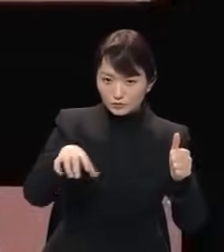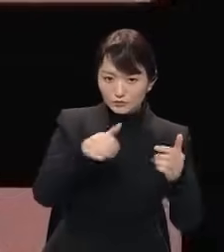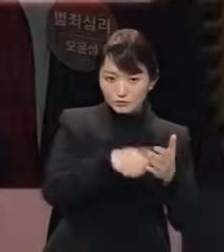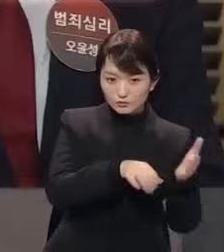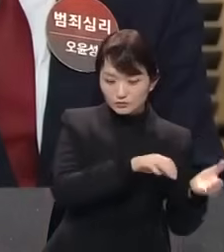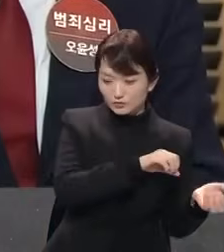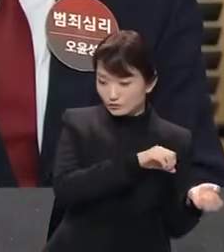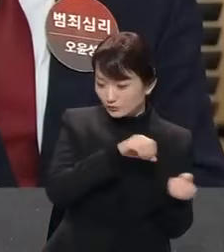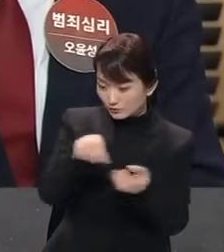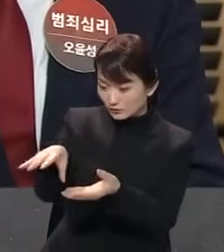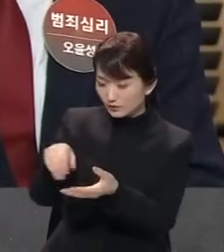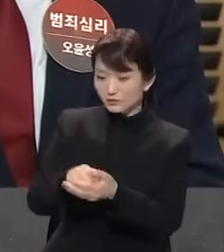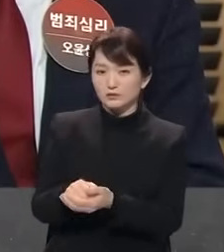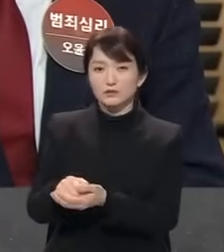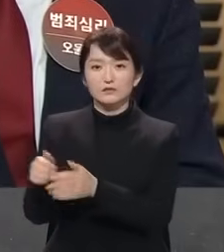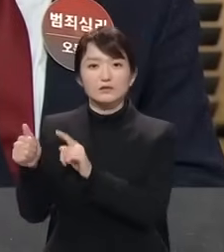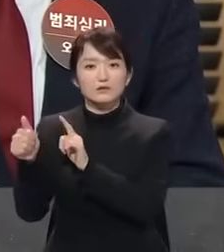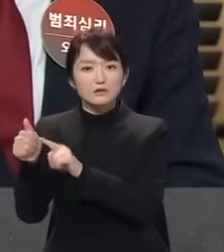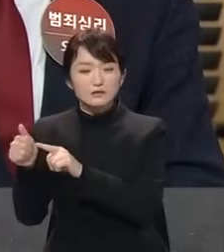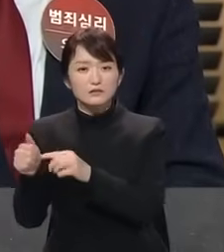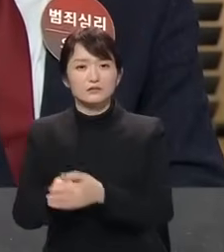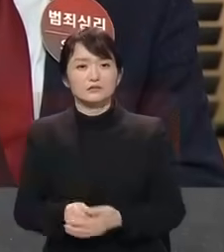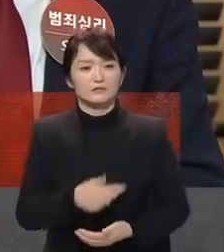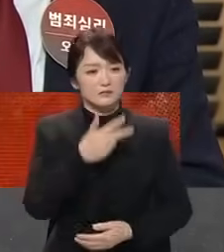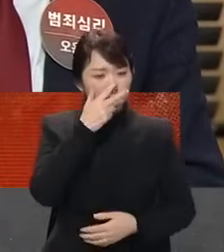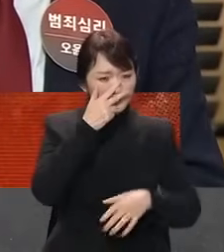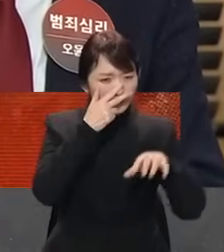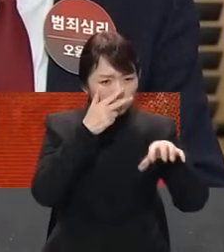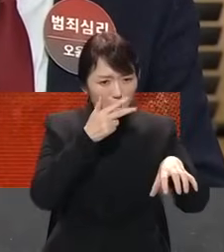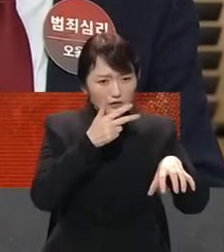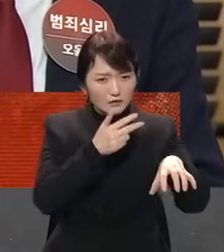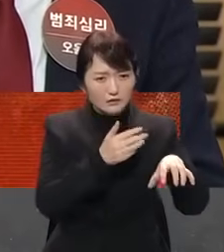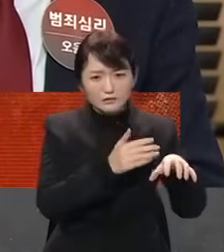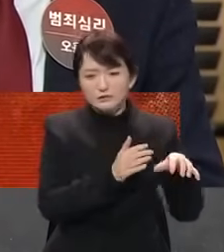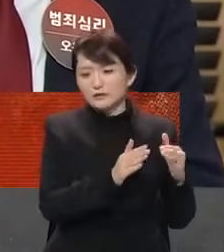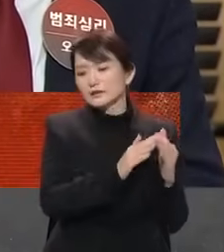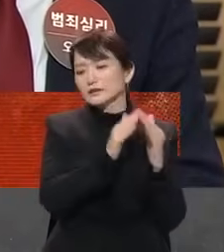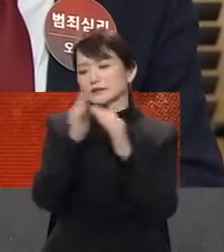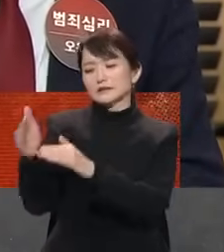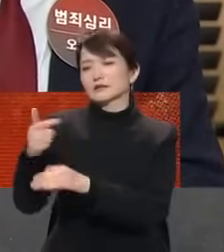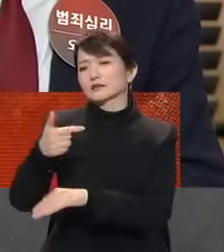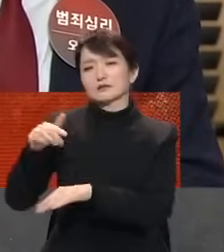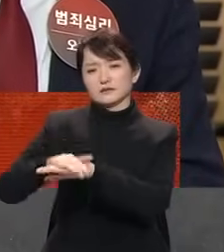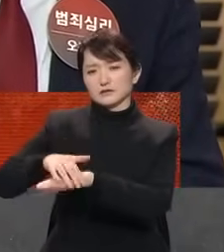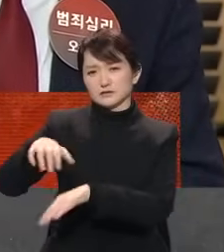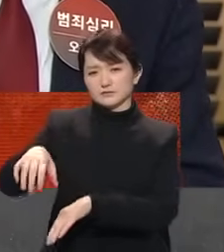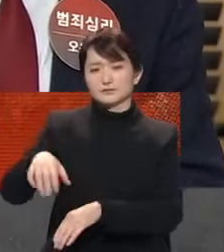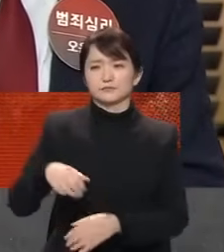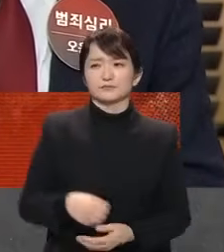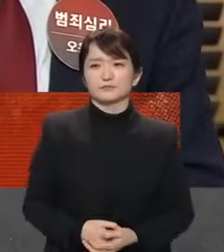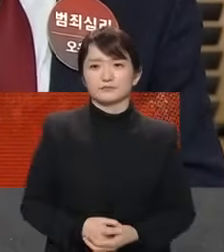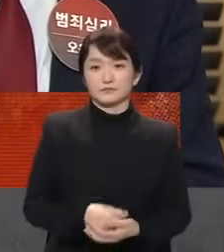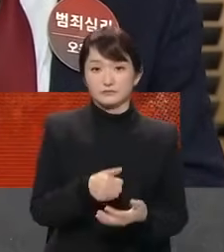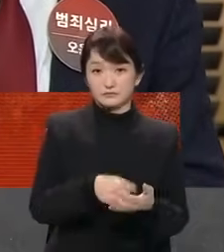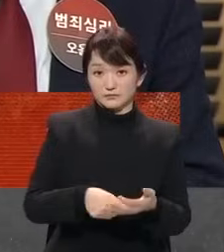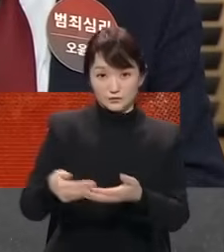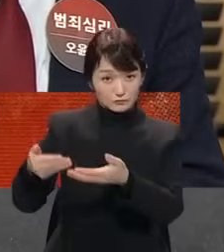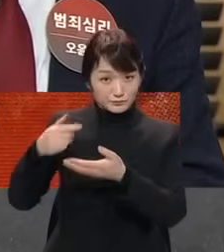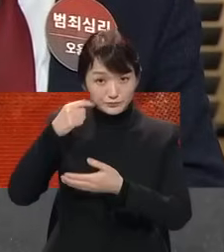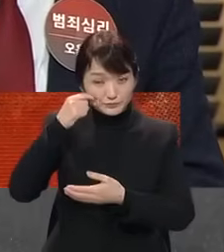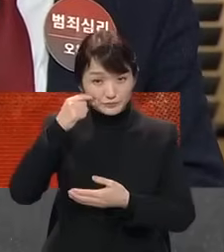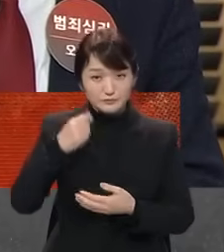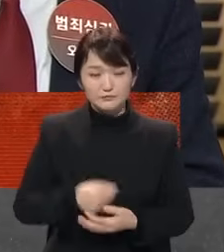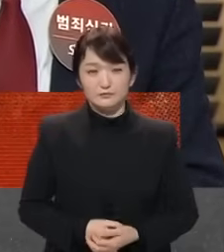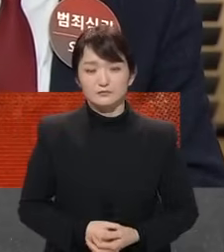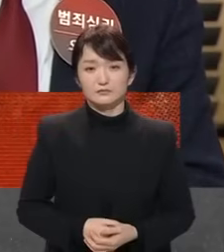해당되는 고객이 최근에 평택에서 대전으로 이사를 갔다는 거죠. 그러니까 못 받았겠죠 당연히. 그러니까